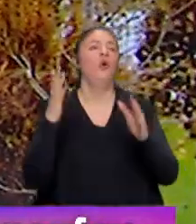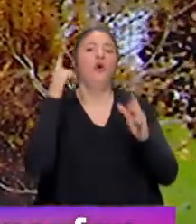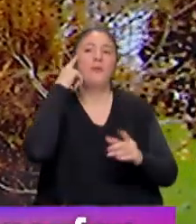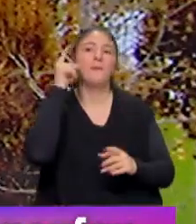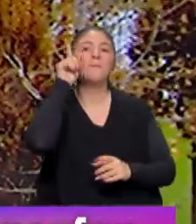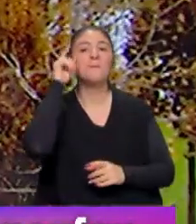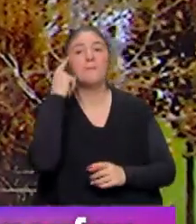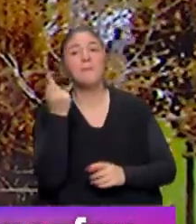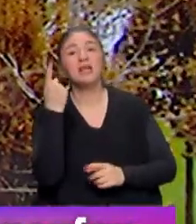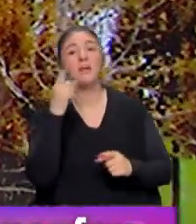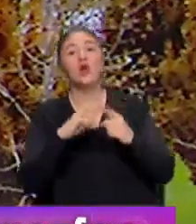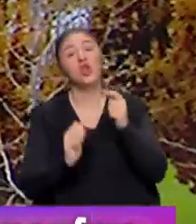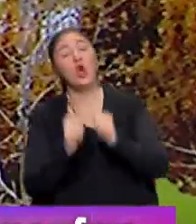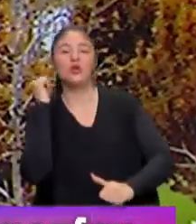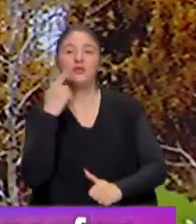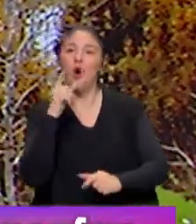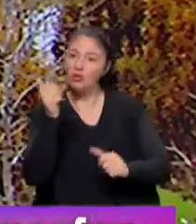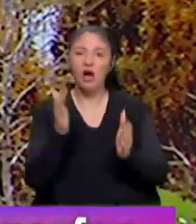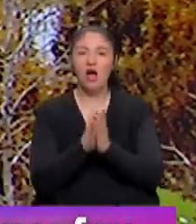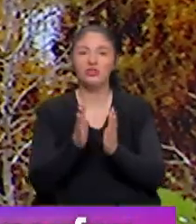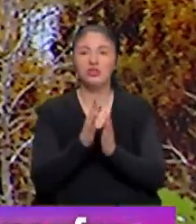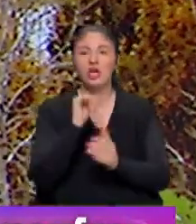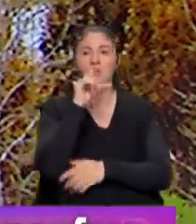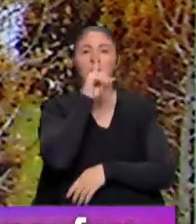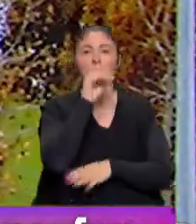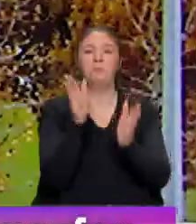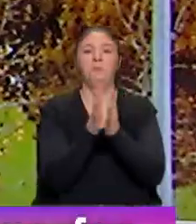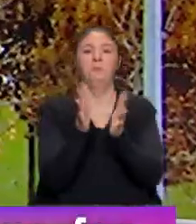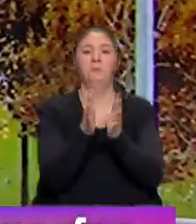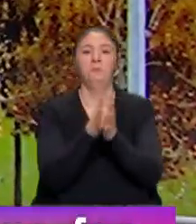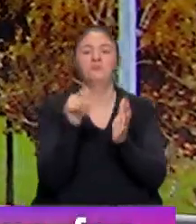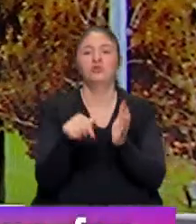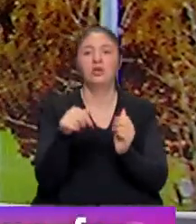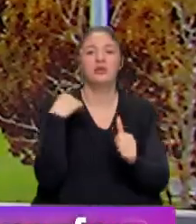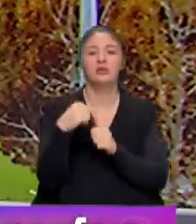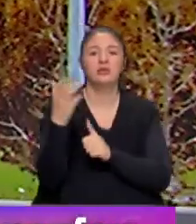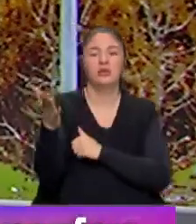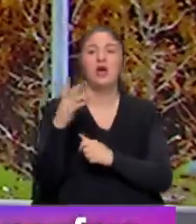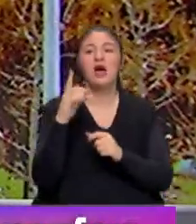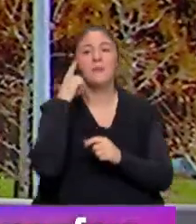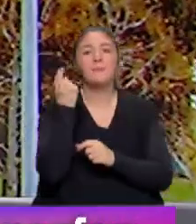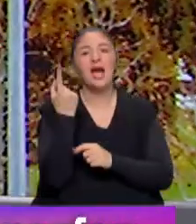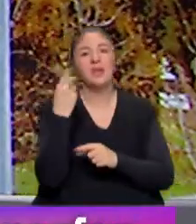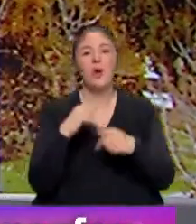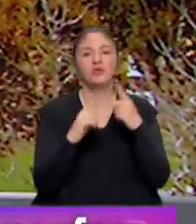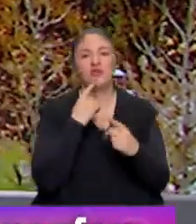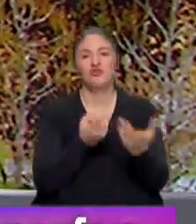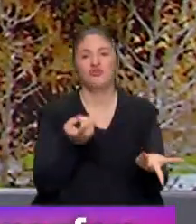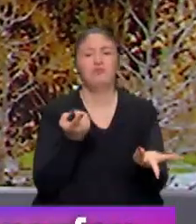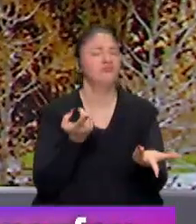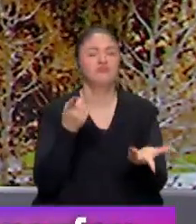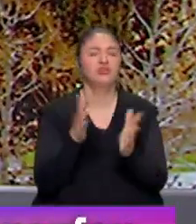rasyonel politikalara dönüldü denildi. O gün de alkışladı. Hiç sesini çıkartmadı. Bugün de şimdi rasyonel politikalar diyor.